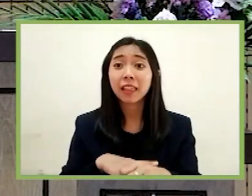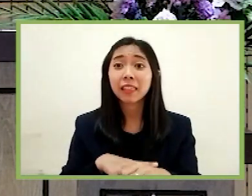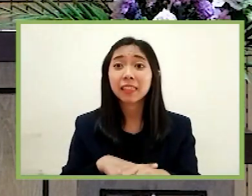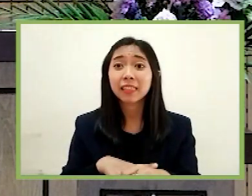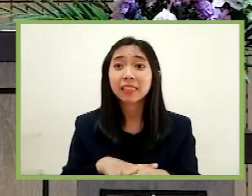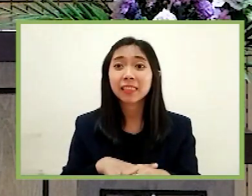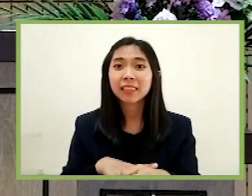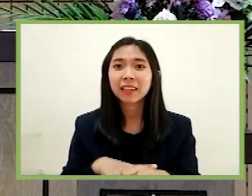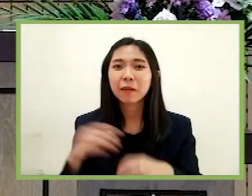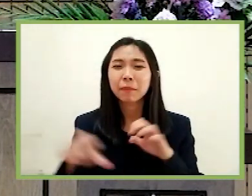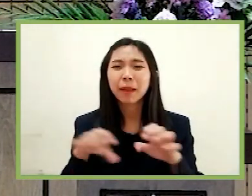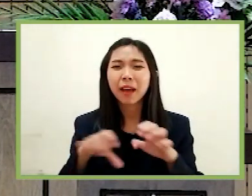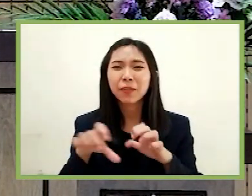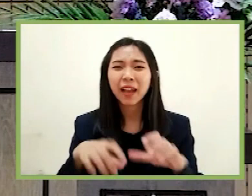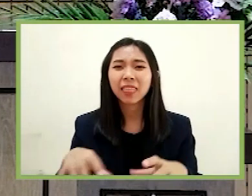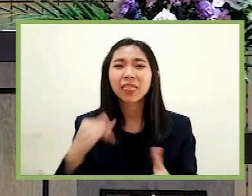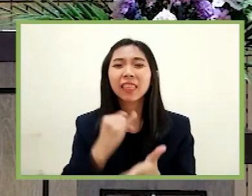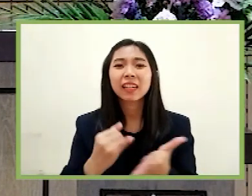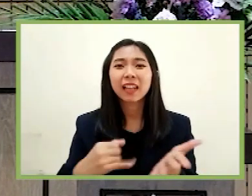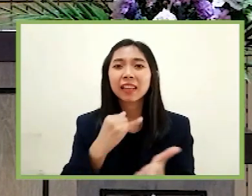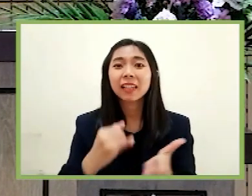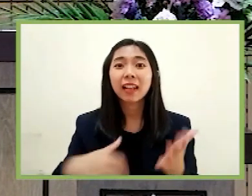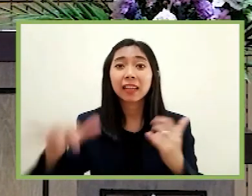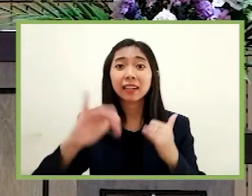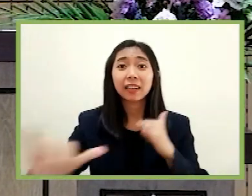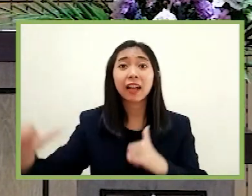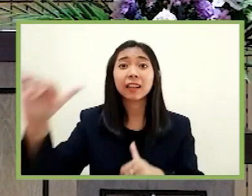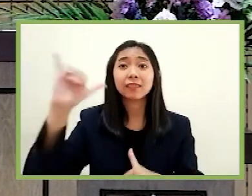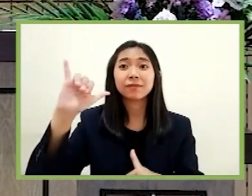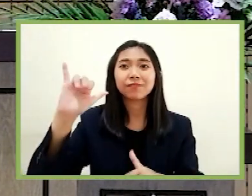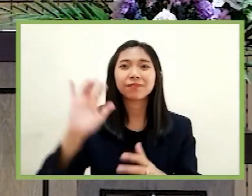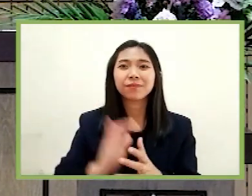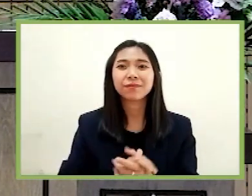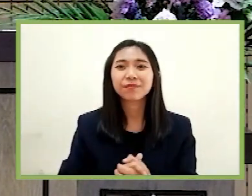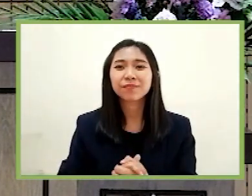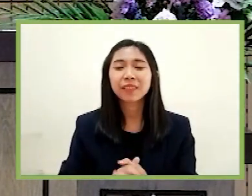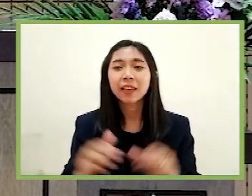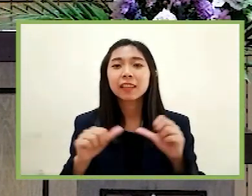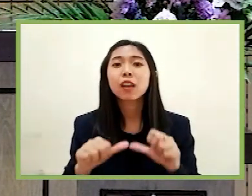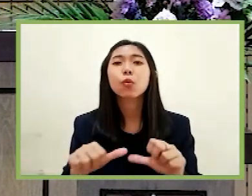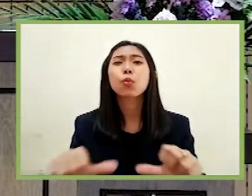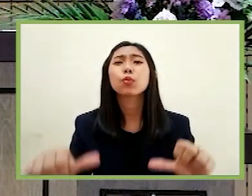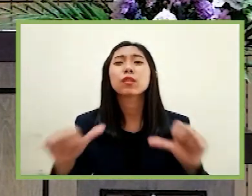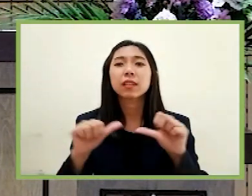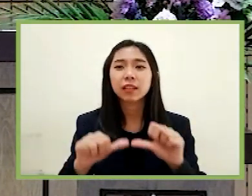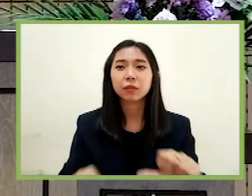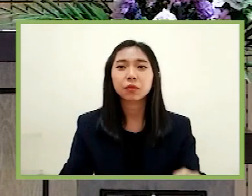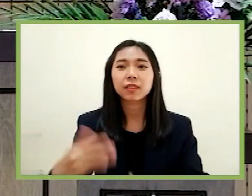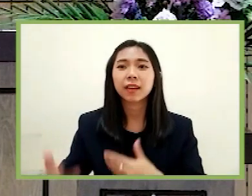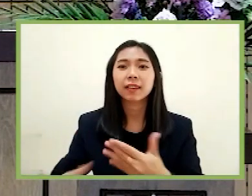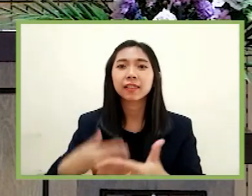untuk menghidupi nilai Keabadian itu yang bisa diteruskan dari